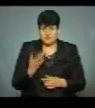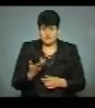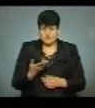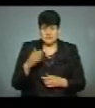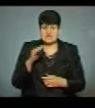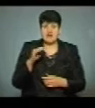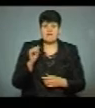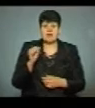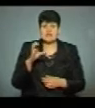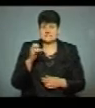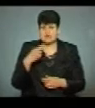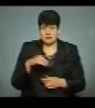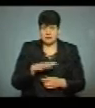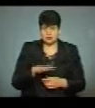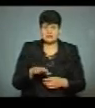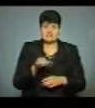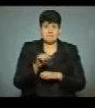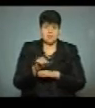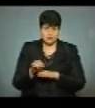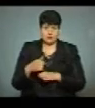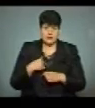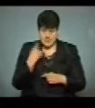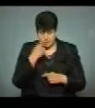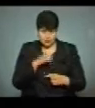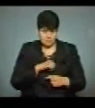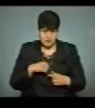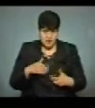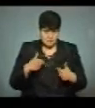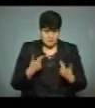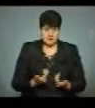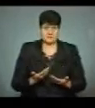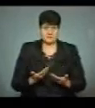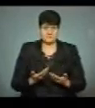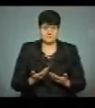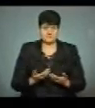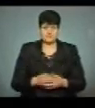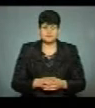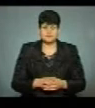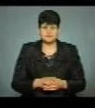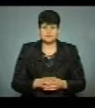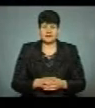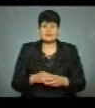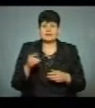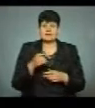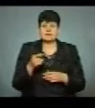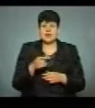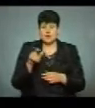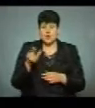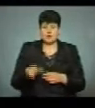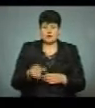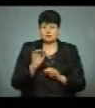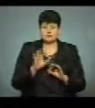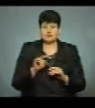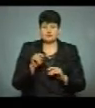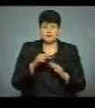фасад не говорили нічого. За балкони я лично сама зверталася. У балкони ледь живі. Тернополянин Олег Синовець розповів, що